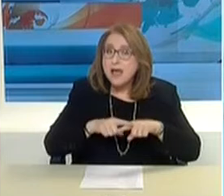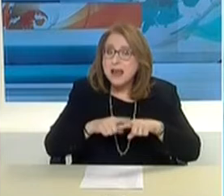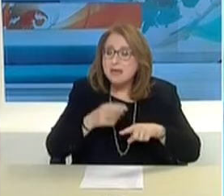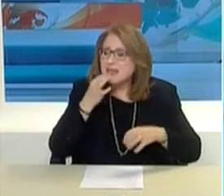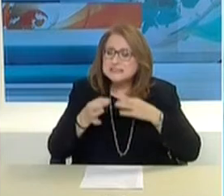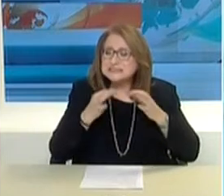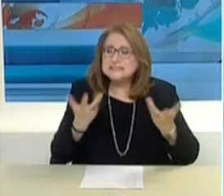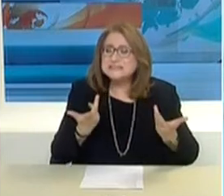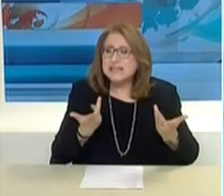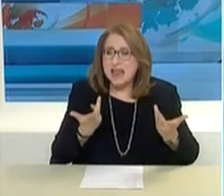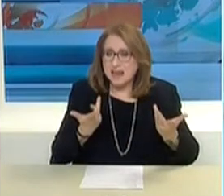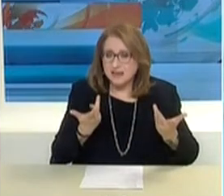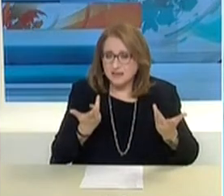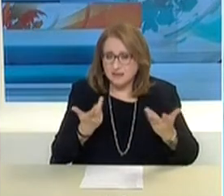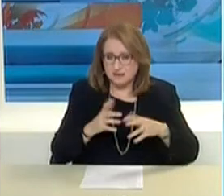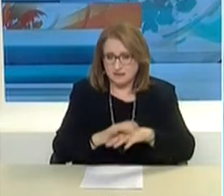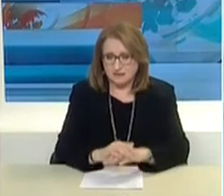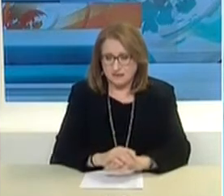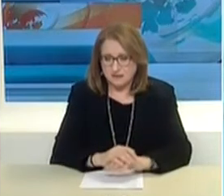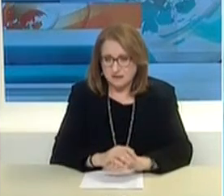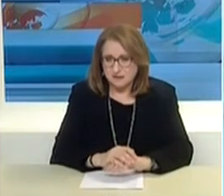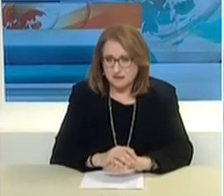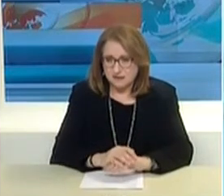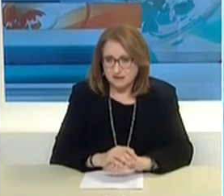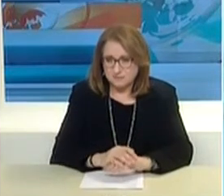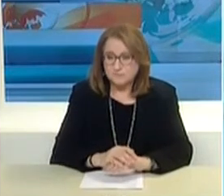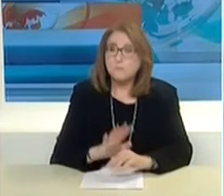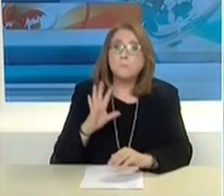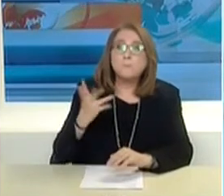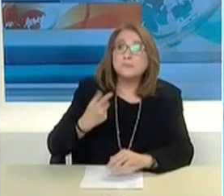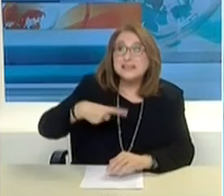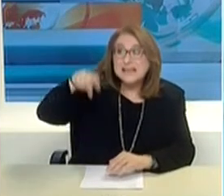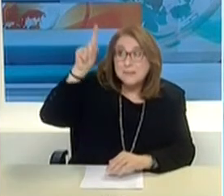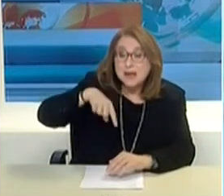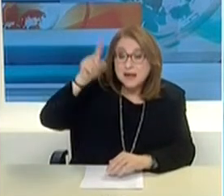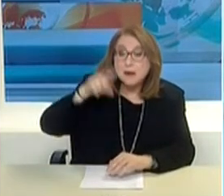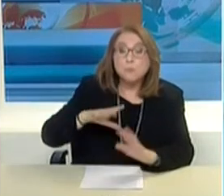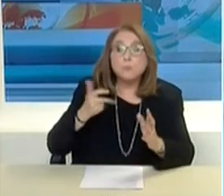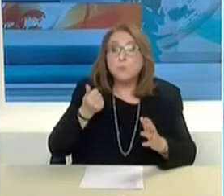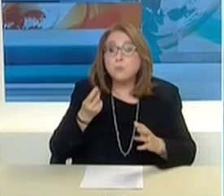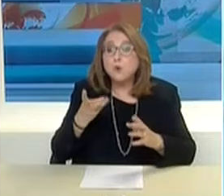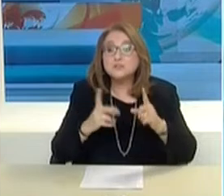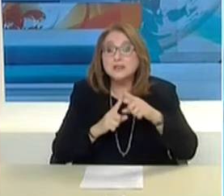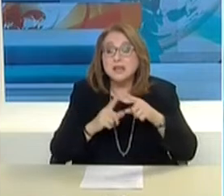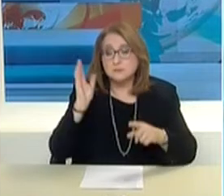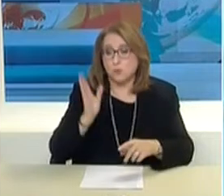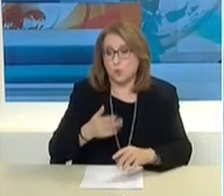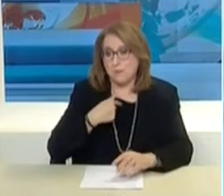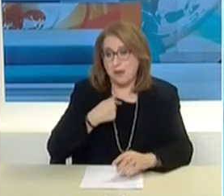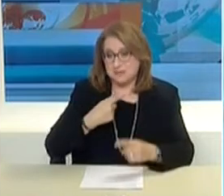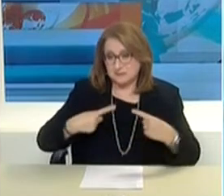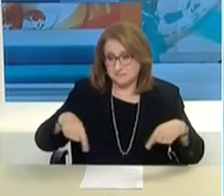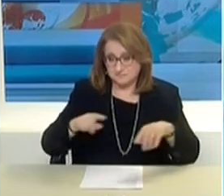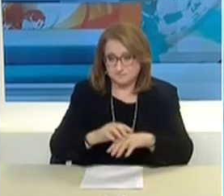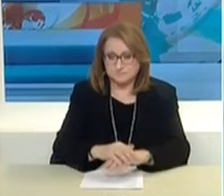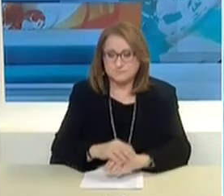στην Ελλάδα και από συναδέλφους σας. Και πόσα τεστ ημερεσίως μπορούμε εμείς να κάνουμε? Η μία ερώτηση αφορά εσάς και η μία θα τον